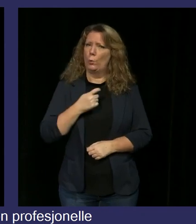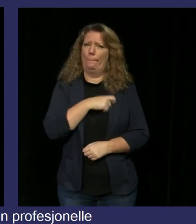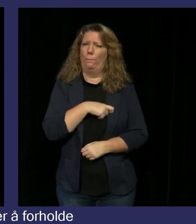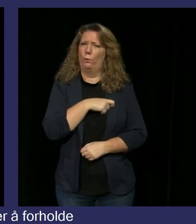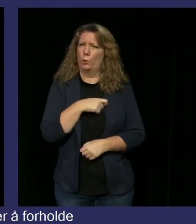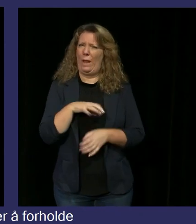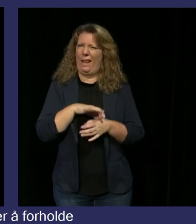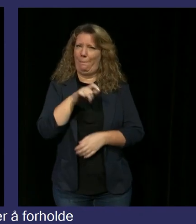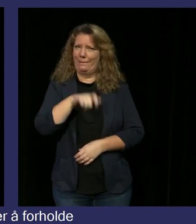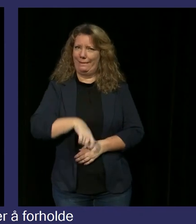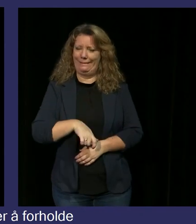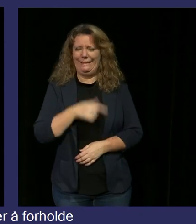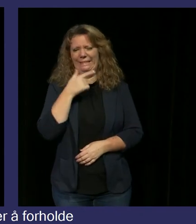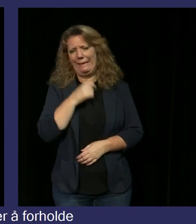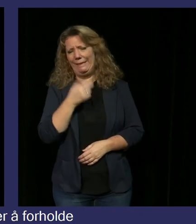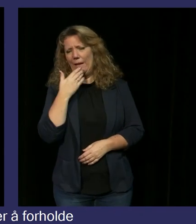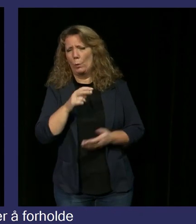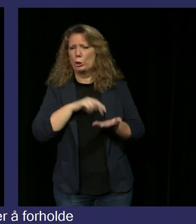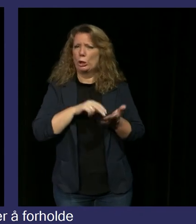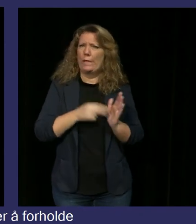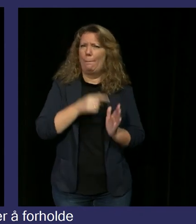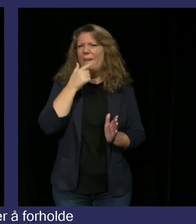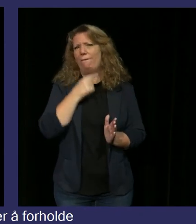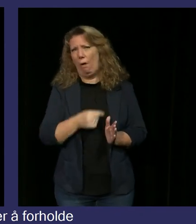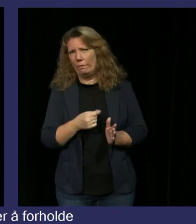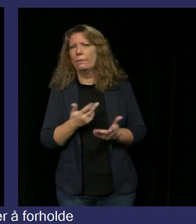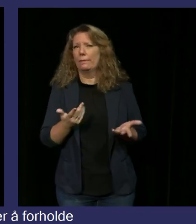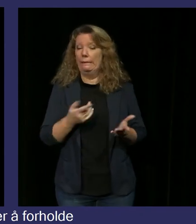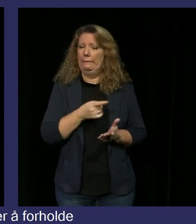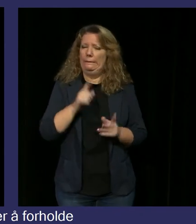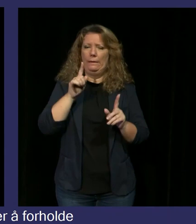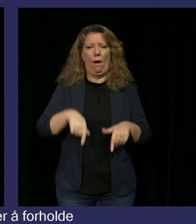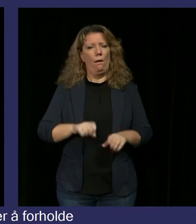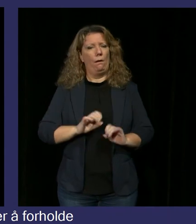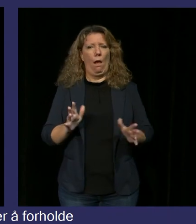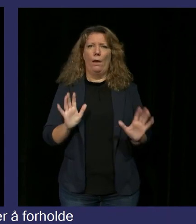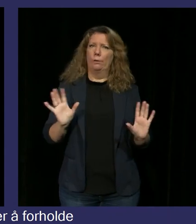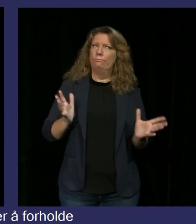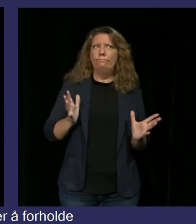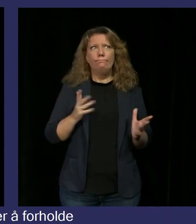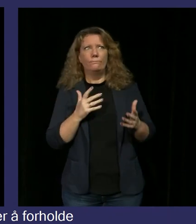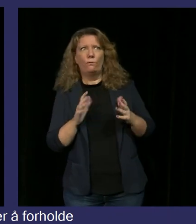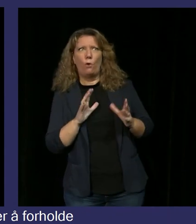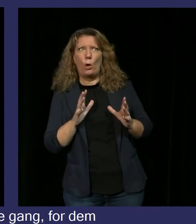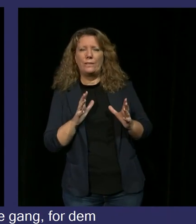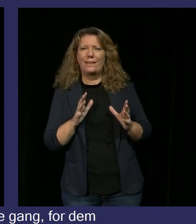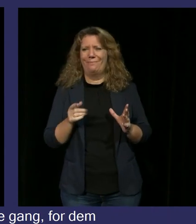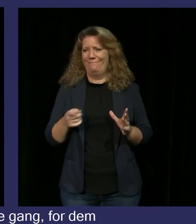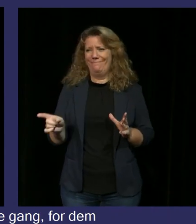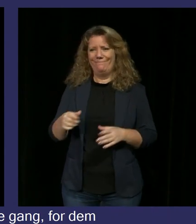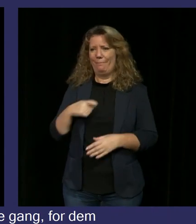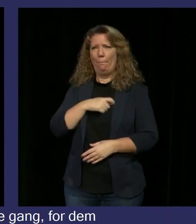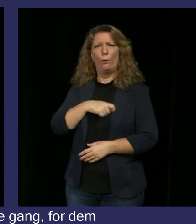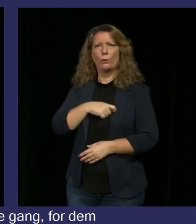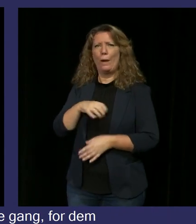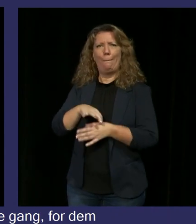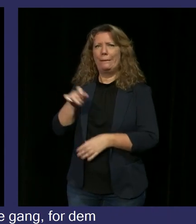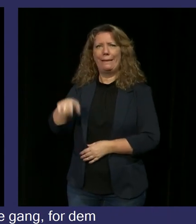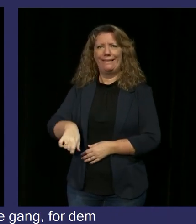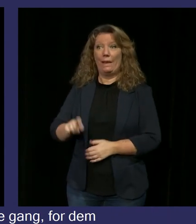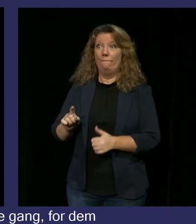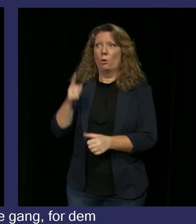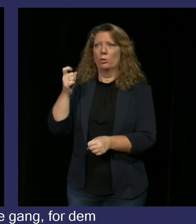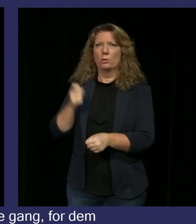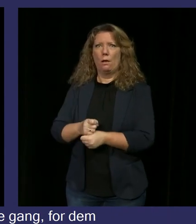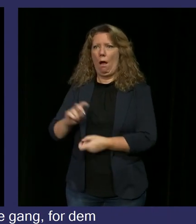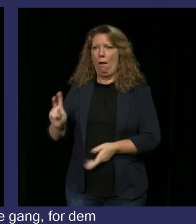veldig godt og vant til dette her. De klarer å på en måte forholde seg til materien. Men de som ikke profesjonelle pasienter, de som kommer inn for første gang,